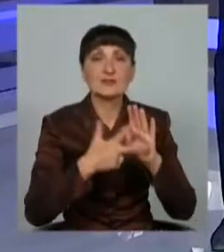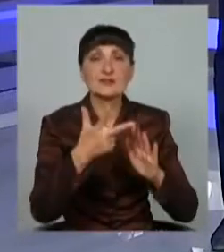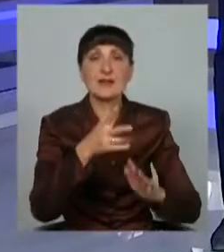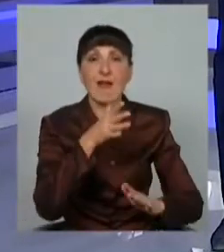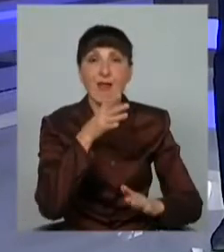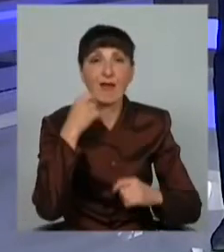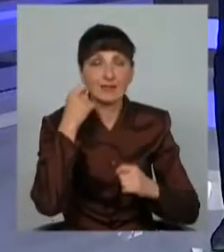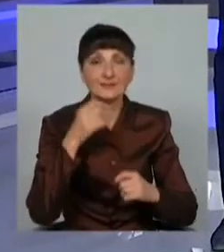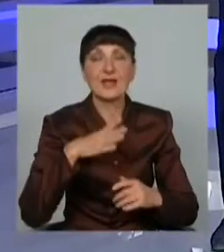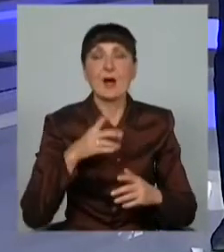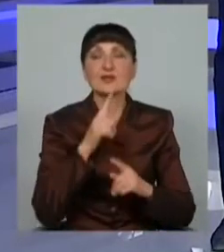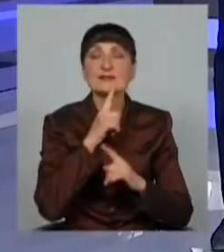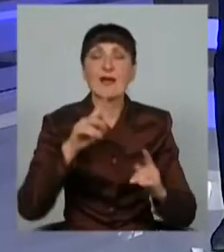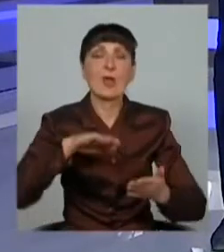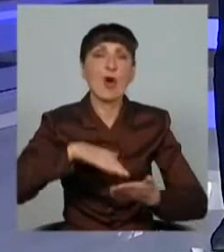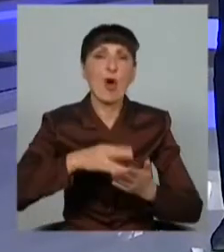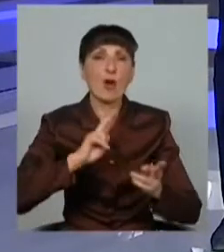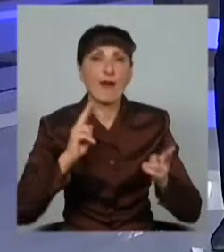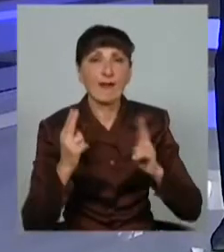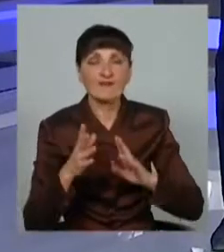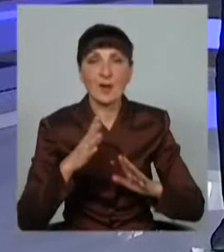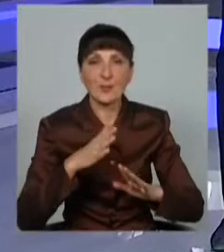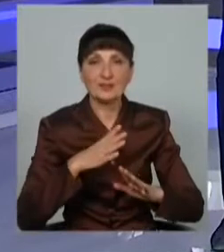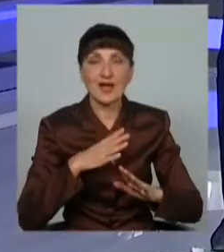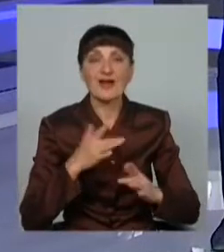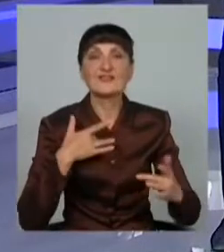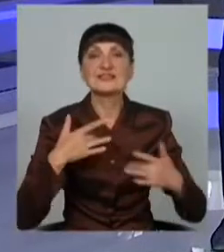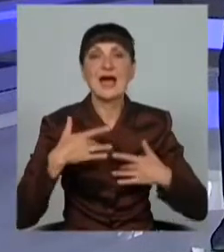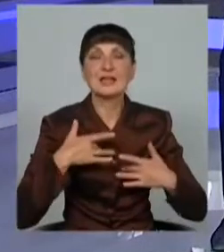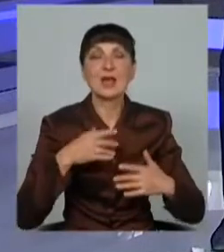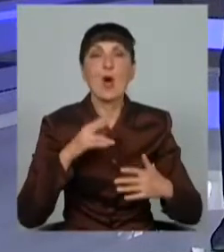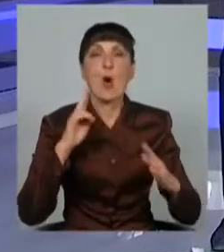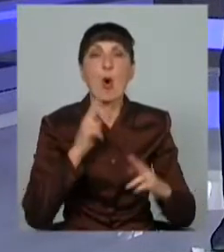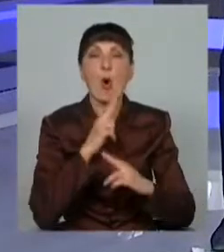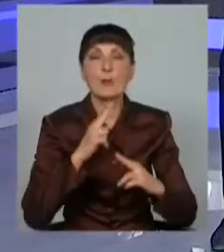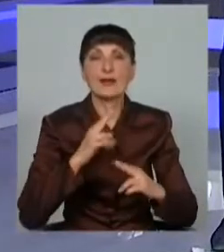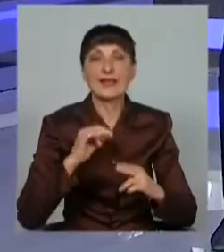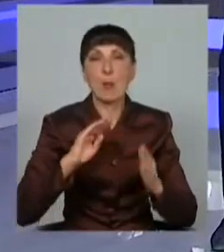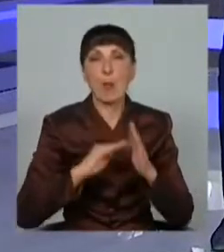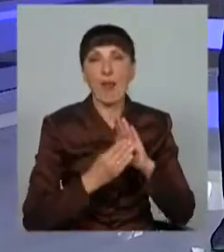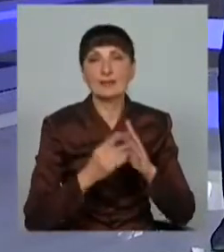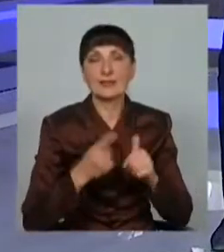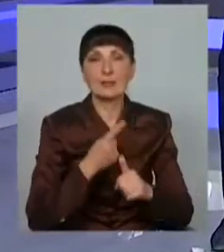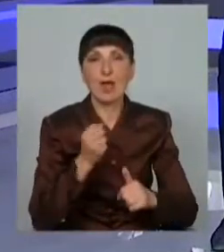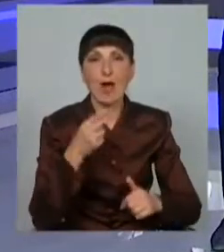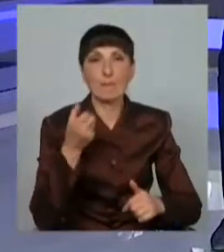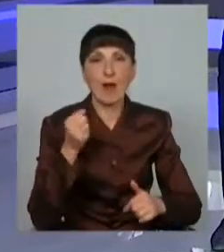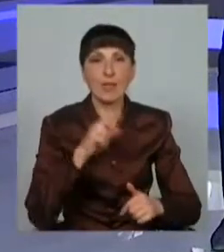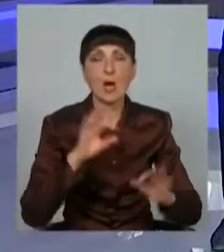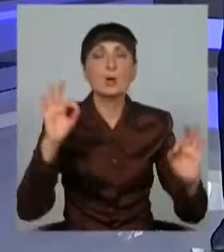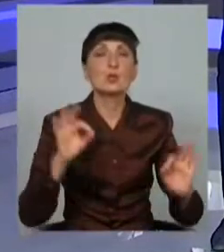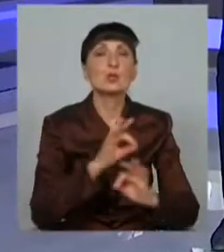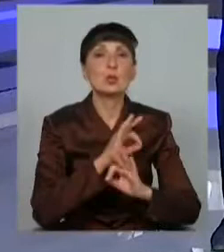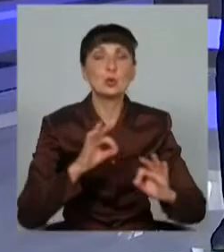день рождения. Оригинальная хореография была поставлена в Театре оперы и балета имени Абая под музыку одного из самых